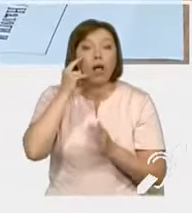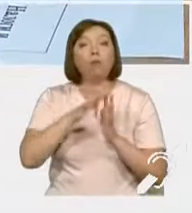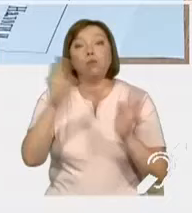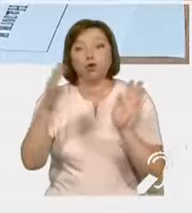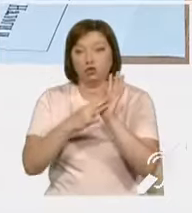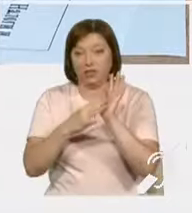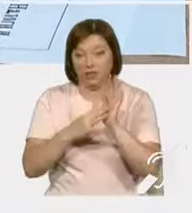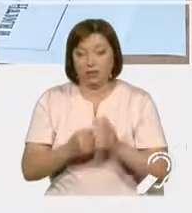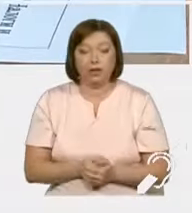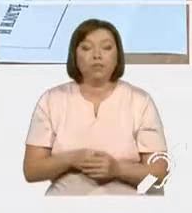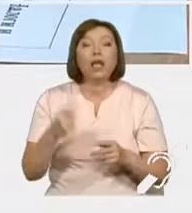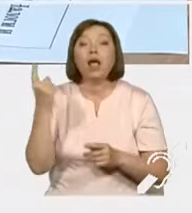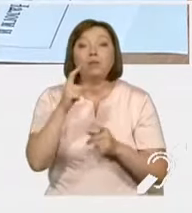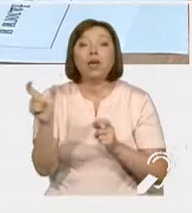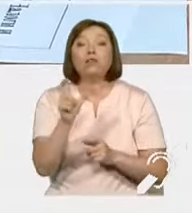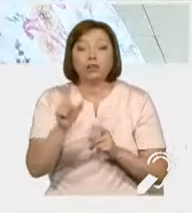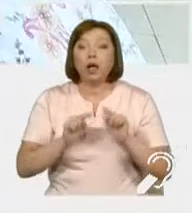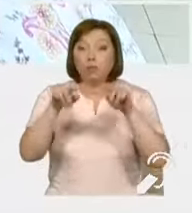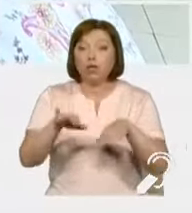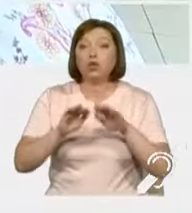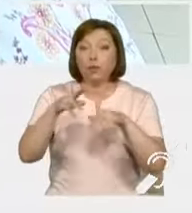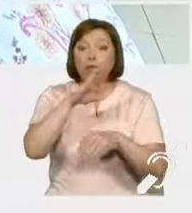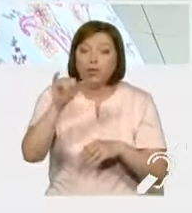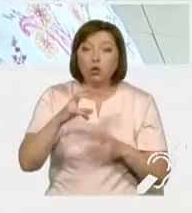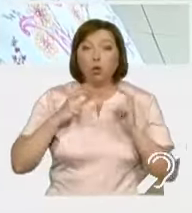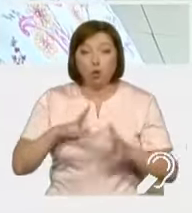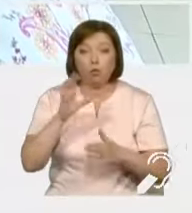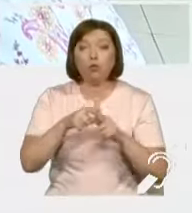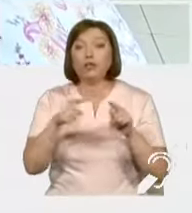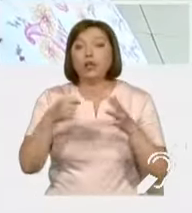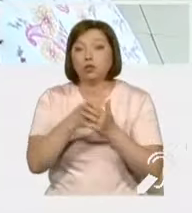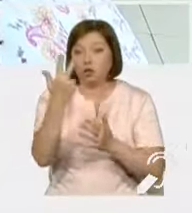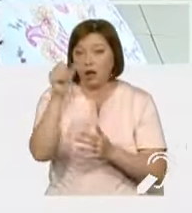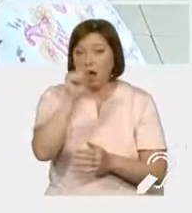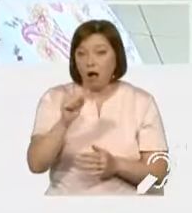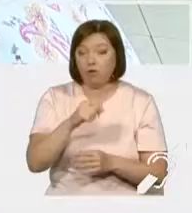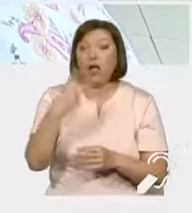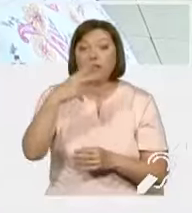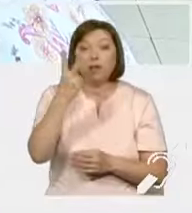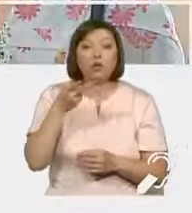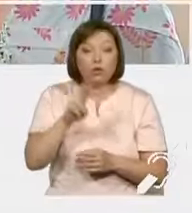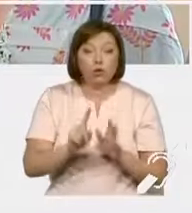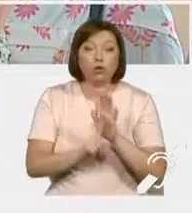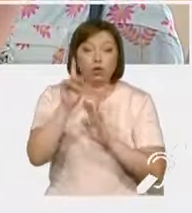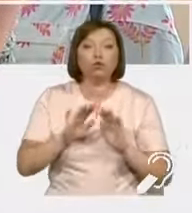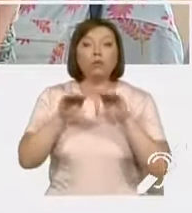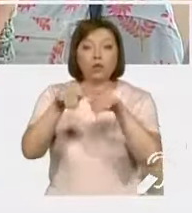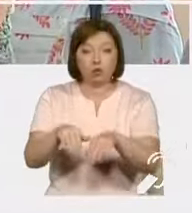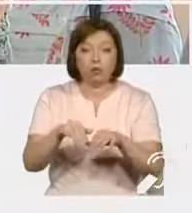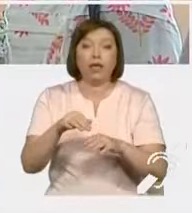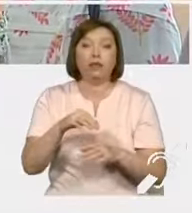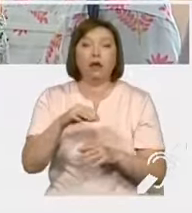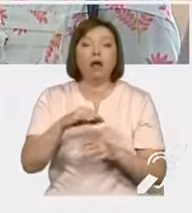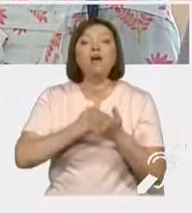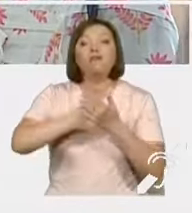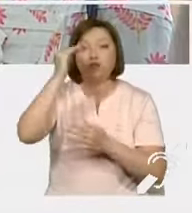Prima etapă de admitere în centrele de excelență și colegii va dura până pe 3 august. Pe 22 iulie începe și admiterea în instituțiile de